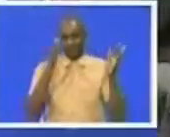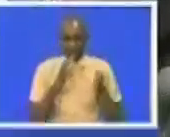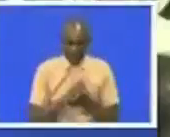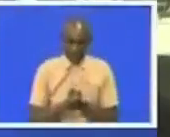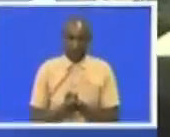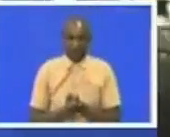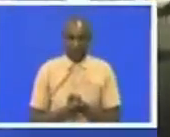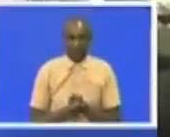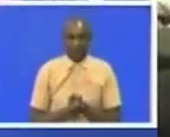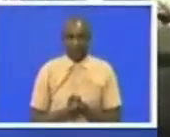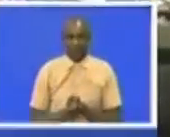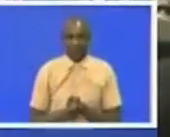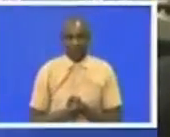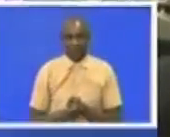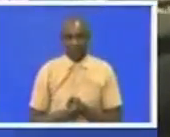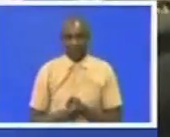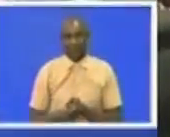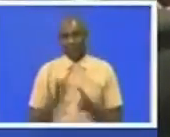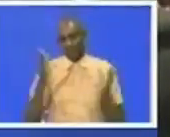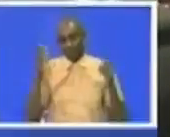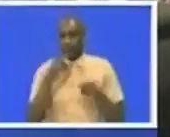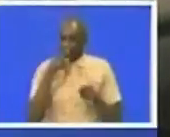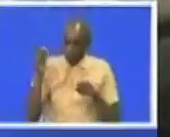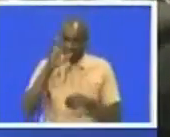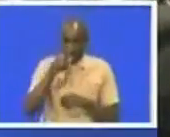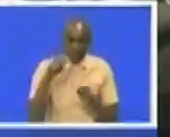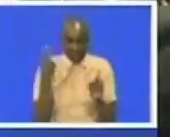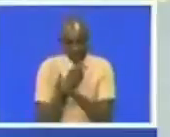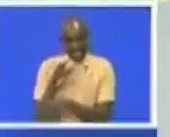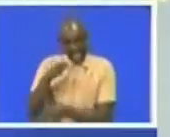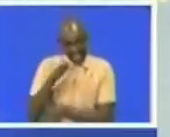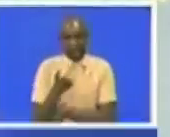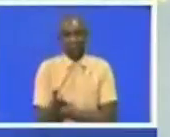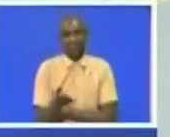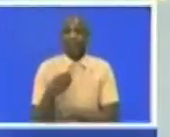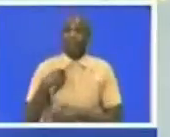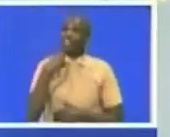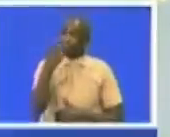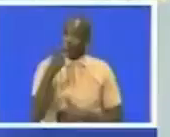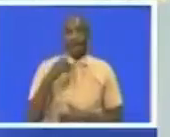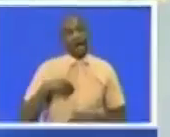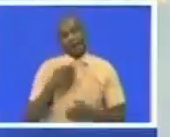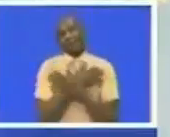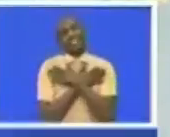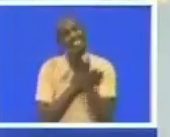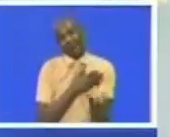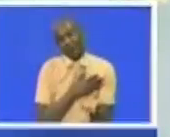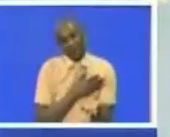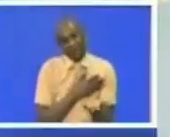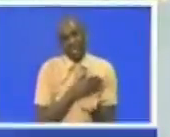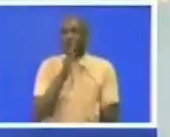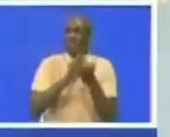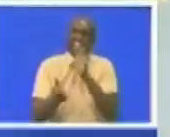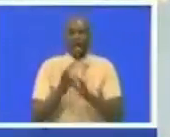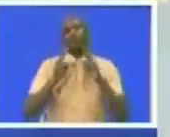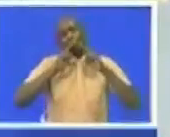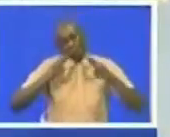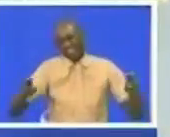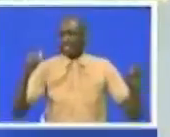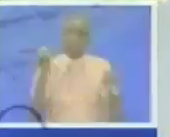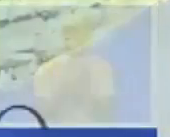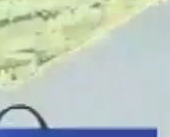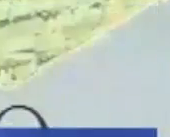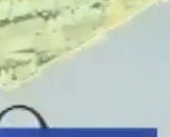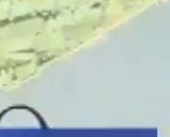Tunakaribisha mwana mgeni, itatosha watu wa Mokotio na itatosha watu wa Rongai. Niwaambia wenzetu ya kwamba bila amani hatuwezi